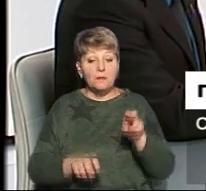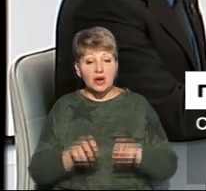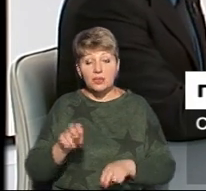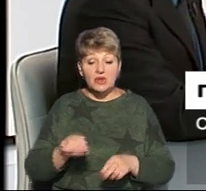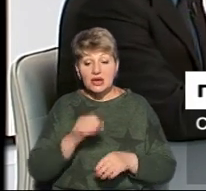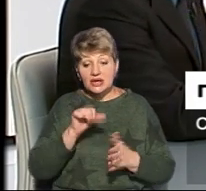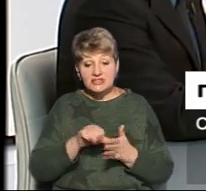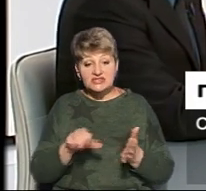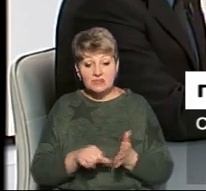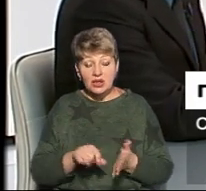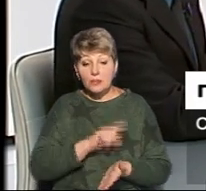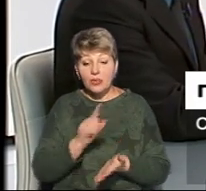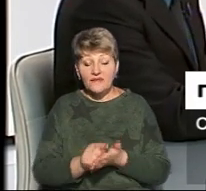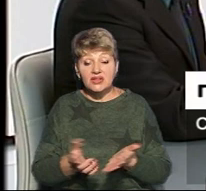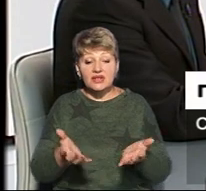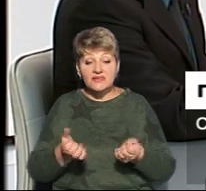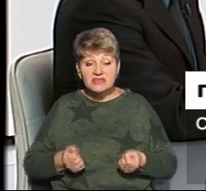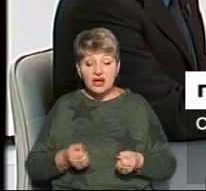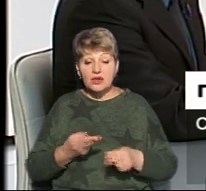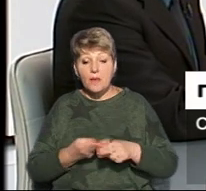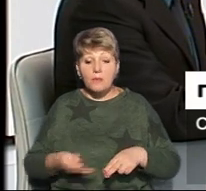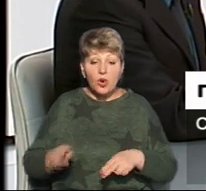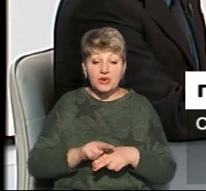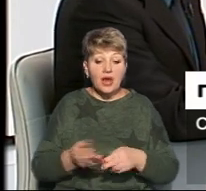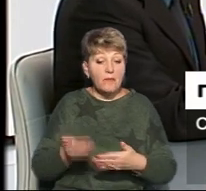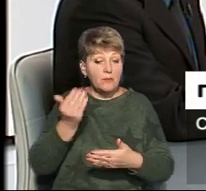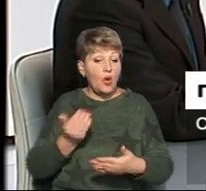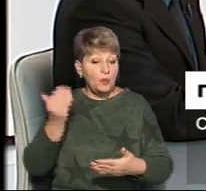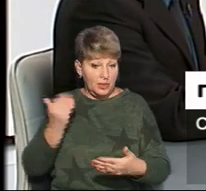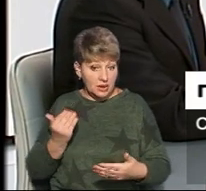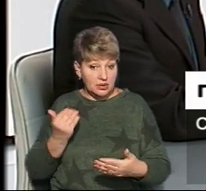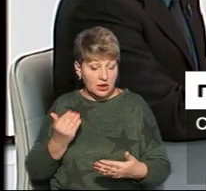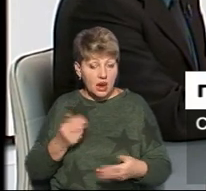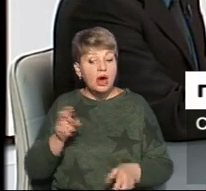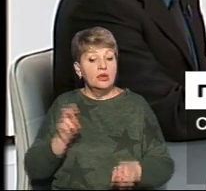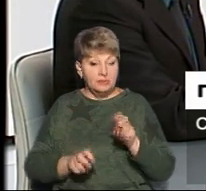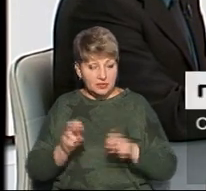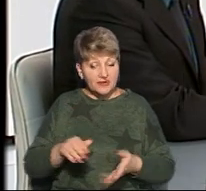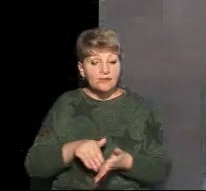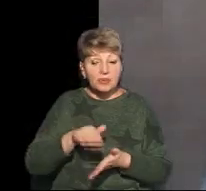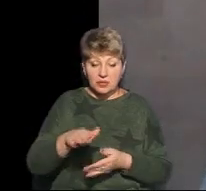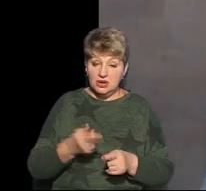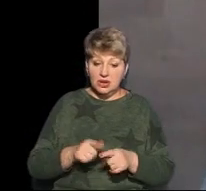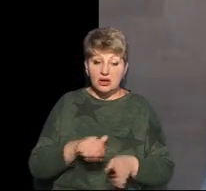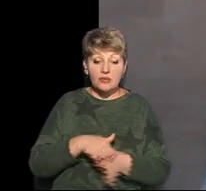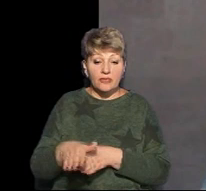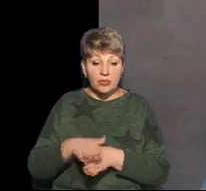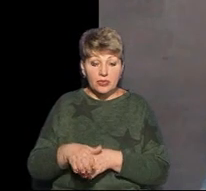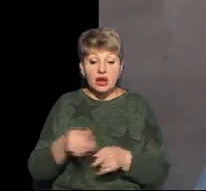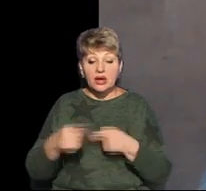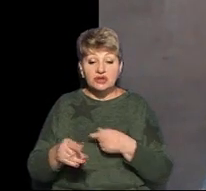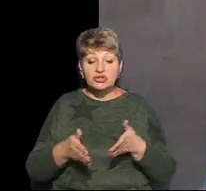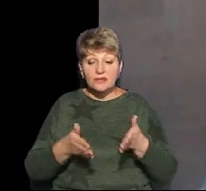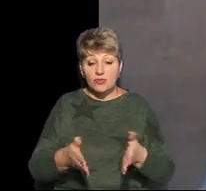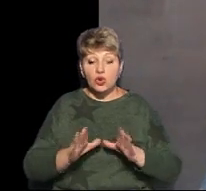«Сміла Комунтеплоенерго» повинно взяти борги попередників. Звісно, підприємство відмовлялося це робити, і іншого виходу не